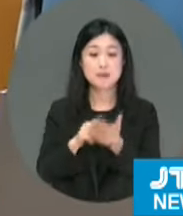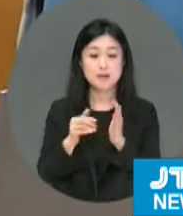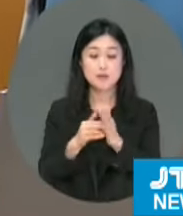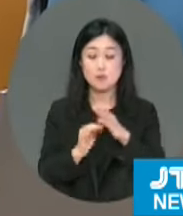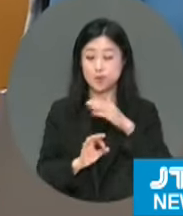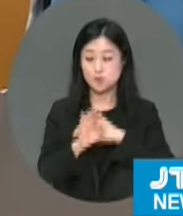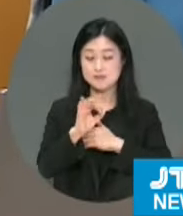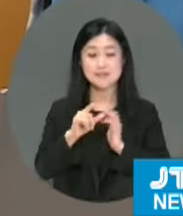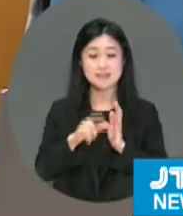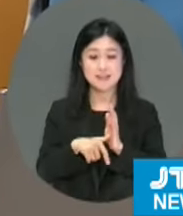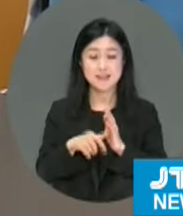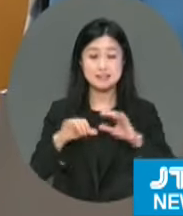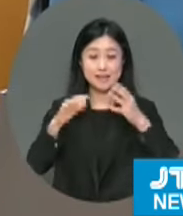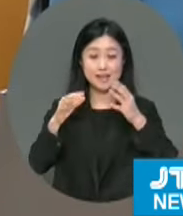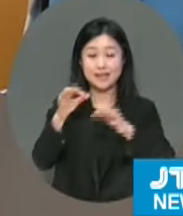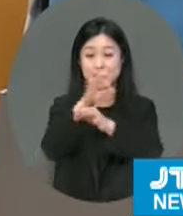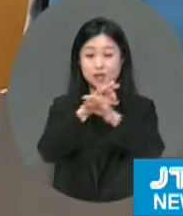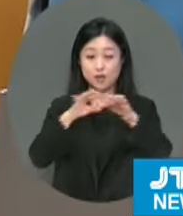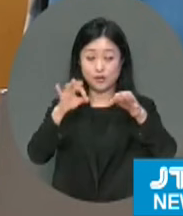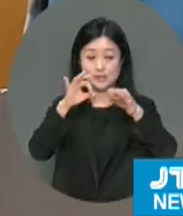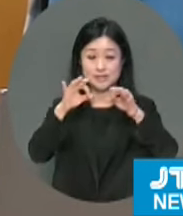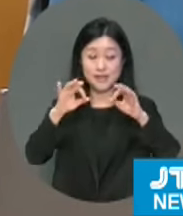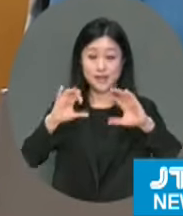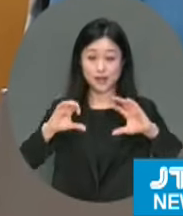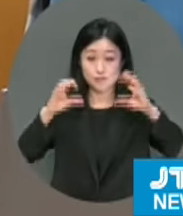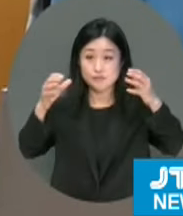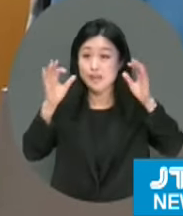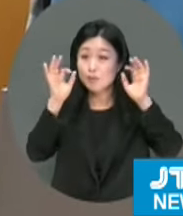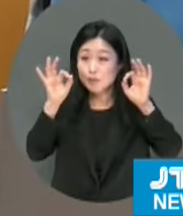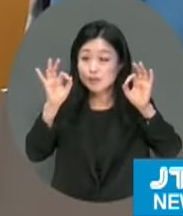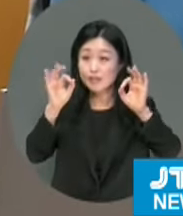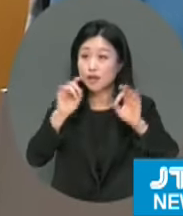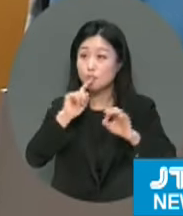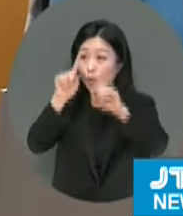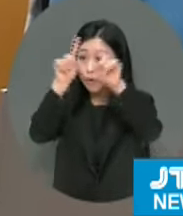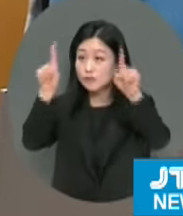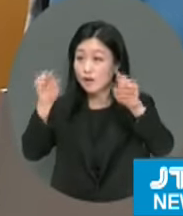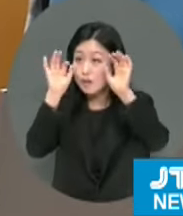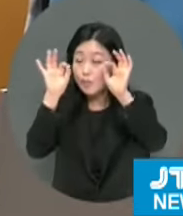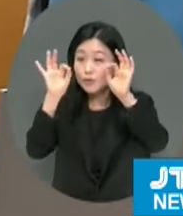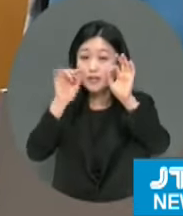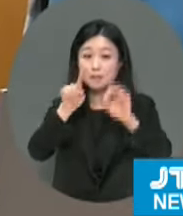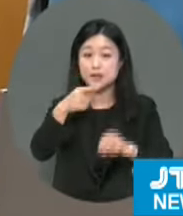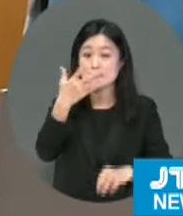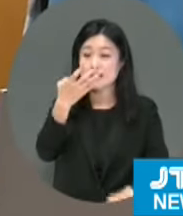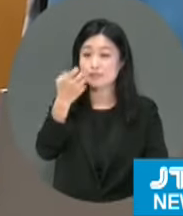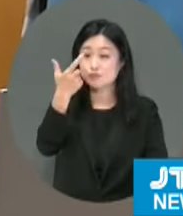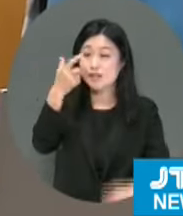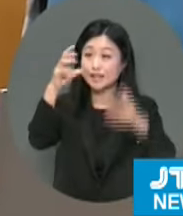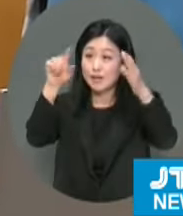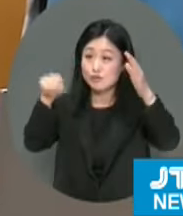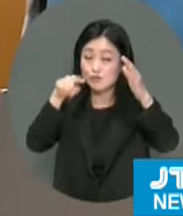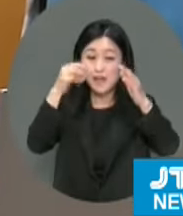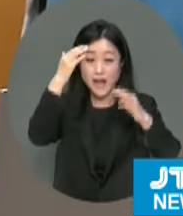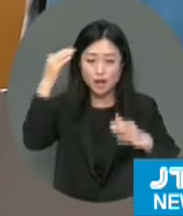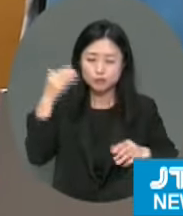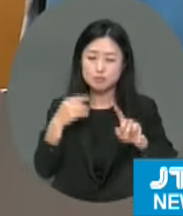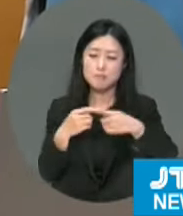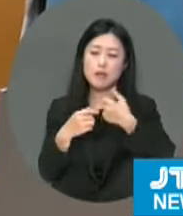저도 세계 경제 포럼에서 글로벌 성격차 보고서에 146개국 중에서 105위에